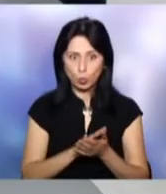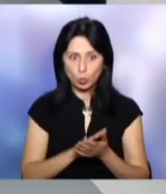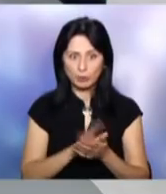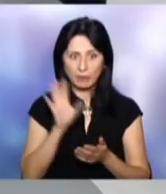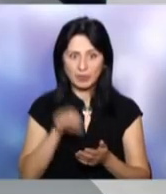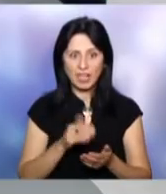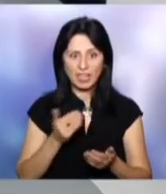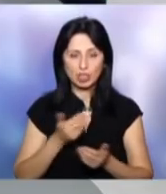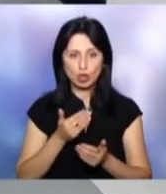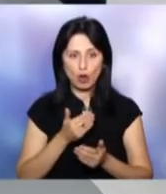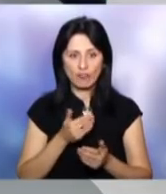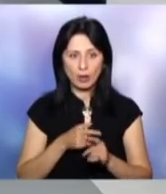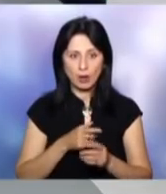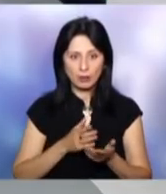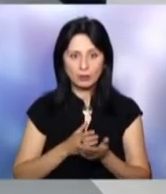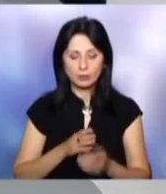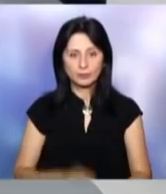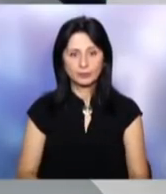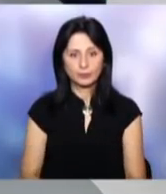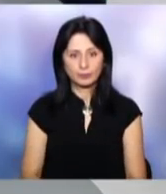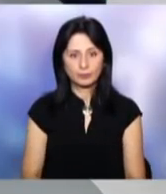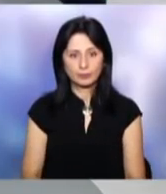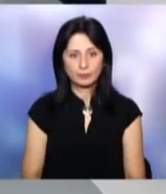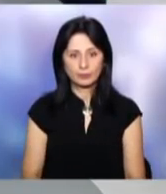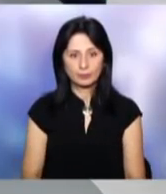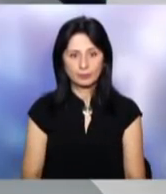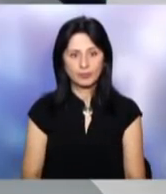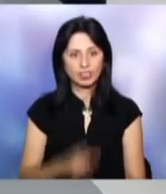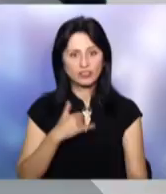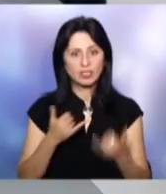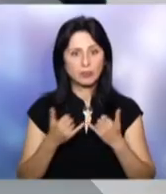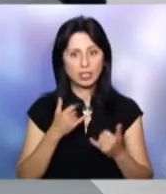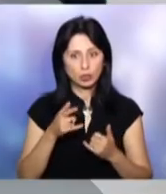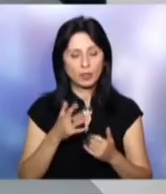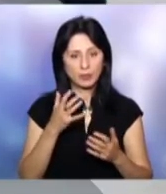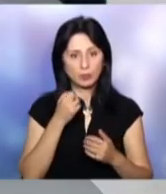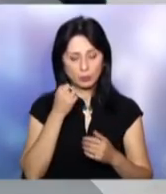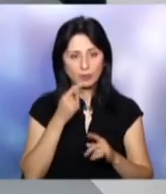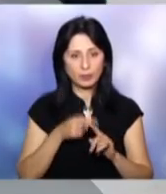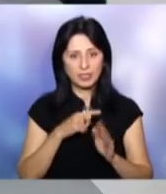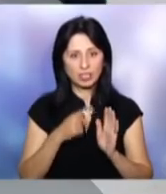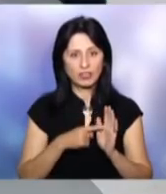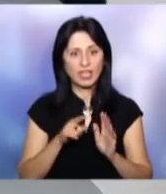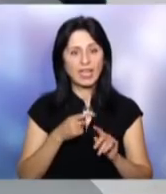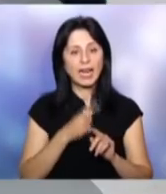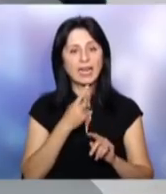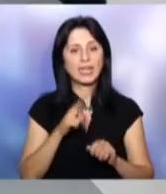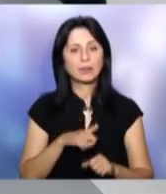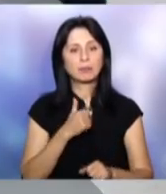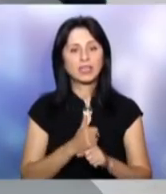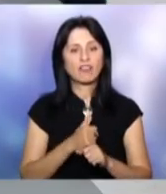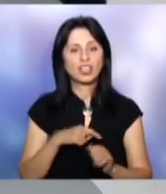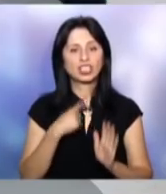მთელი ცხოვრება თან გვახლდეს, ანუ ეს პანიკური შეტევები. ჩვენ სტუმარს დიდი მადლობა უნდა ვუთხრათ ამ შეკითხვისთვის, რადგან ერთ-ერთი